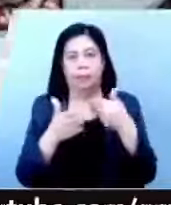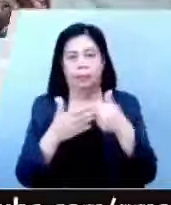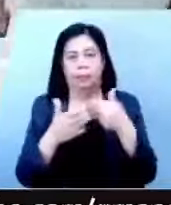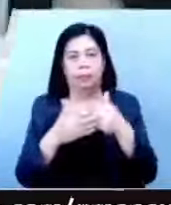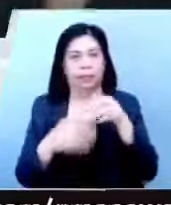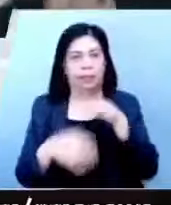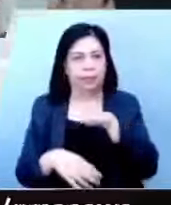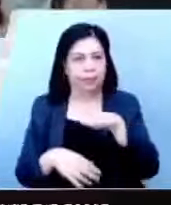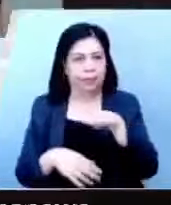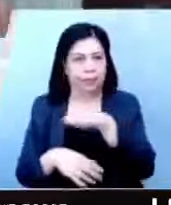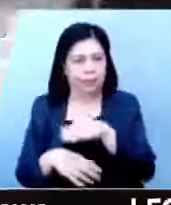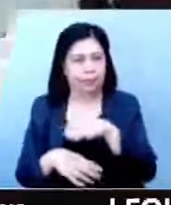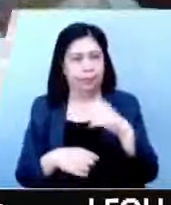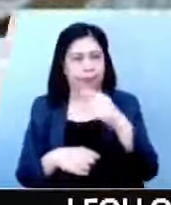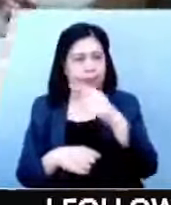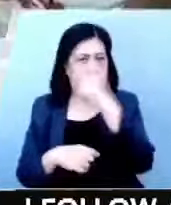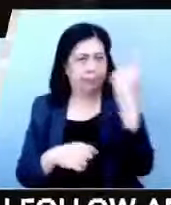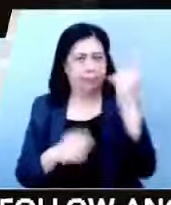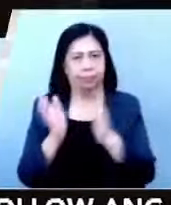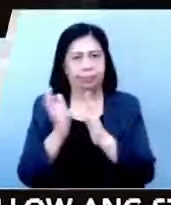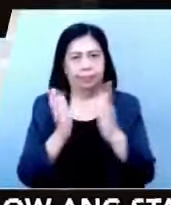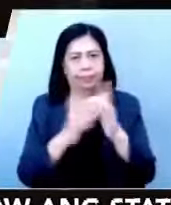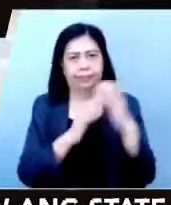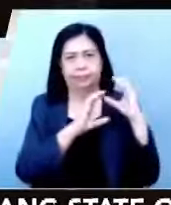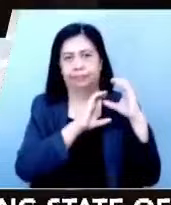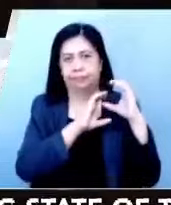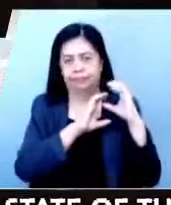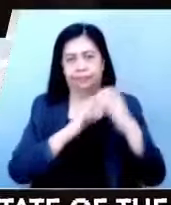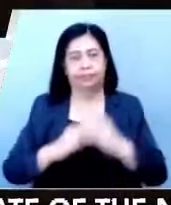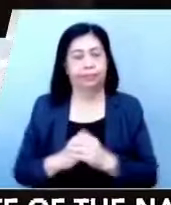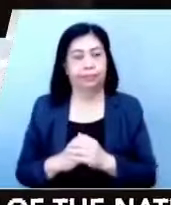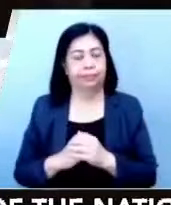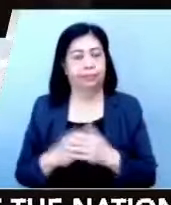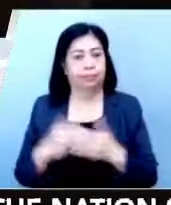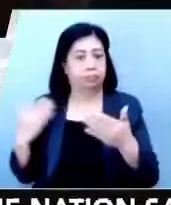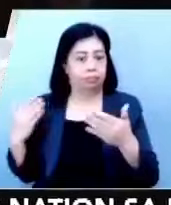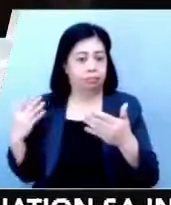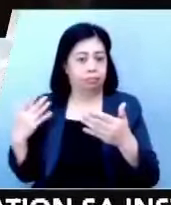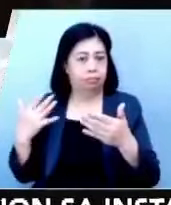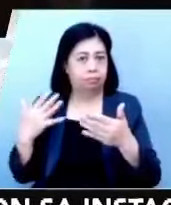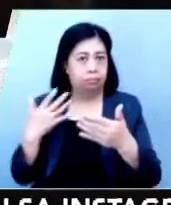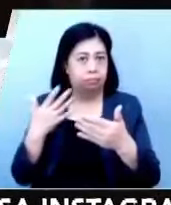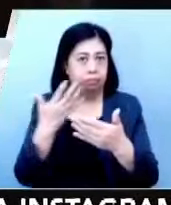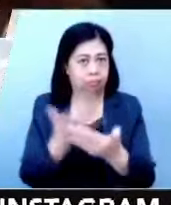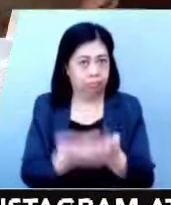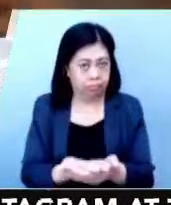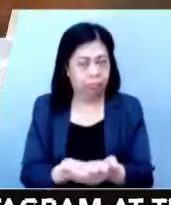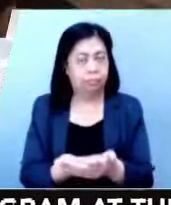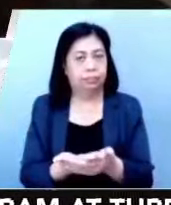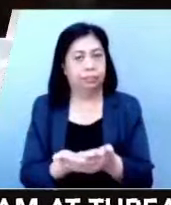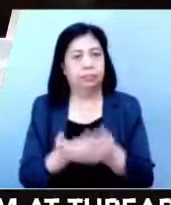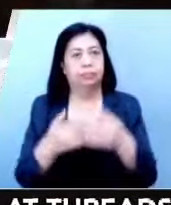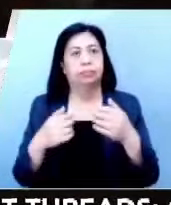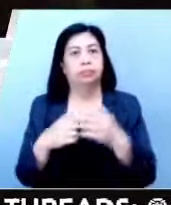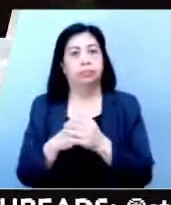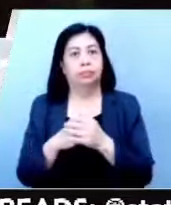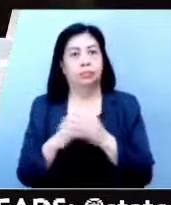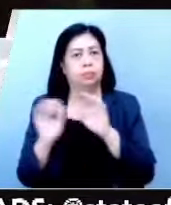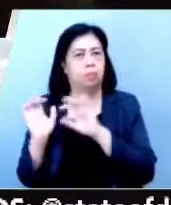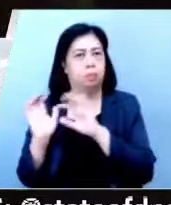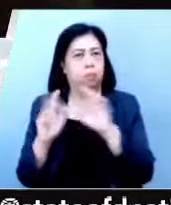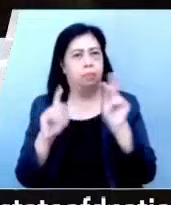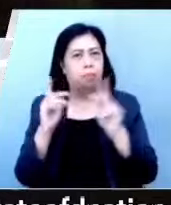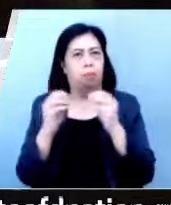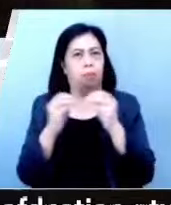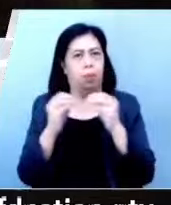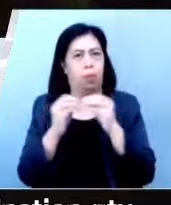ng poon ng itim na Nazareno. Hanggang papalapit na po yung imahe si Nazareno, yung dagsa po ng tao, dumadami na rin po